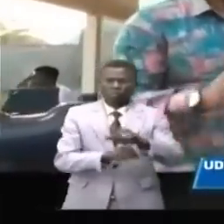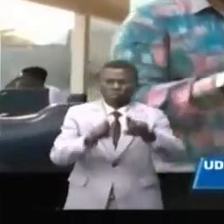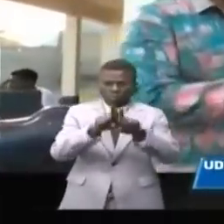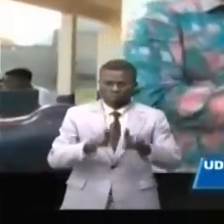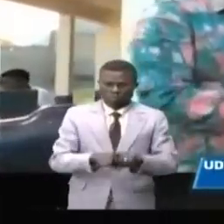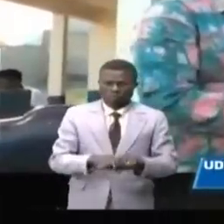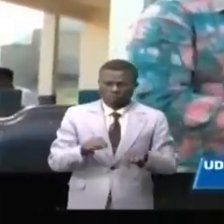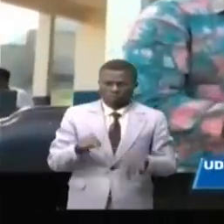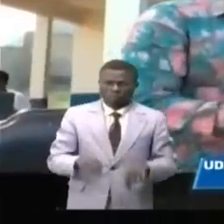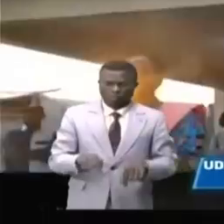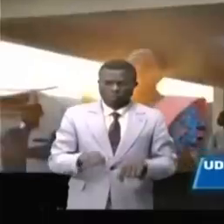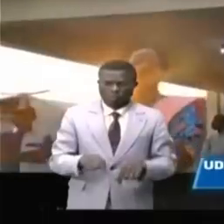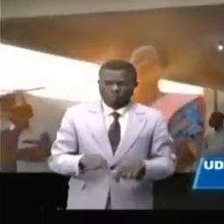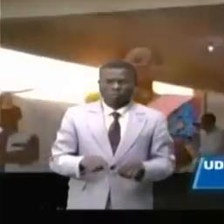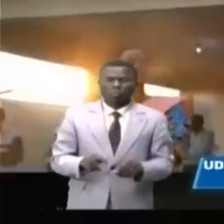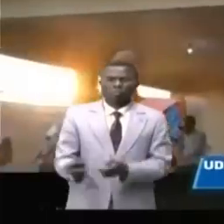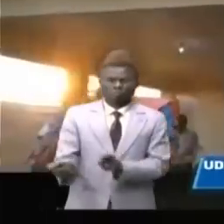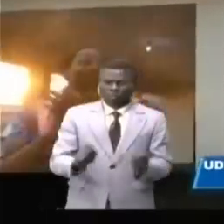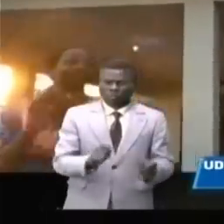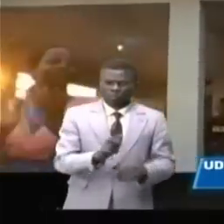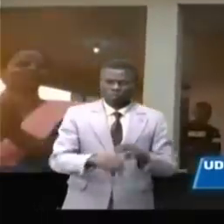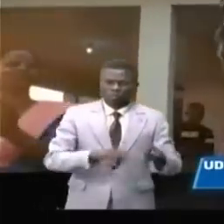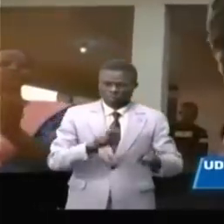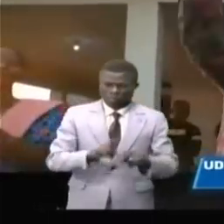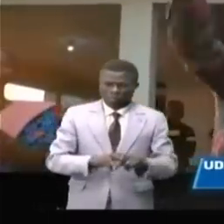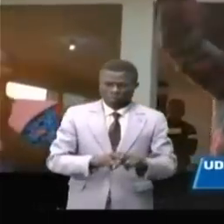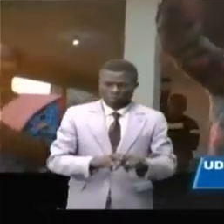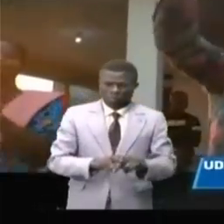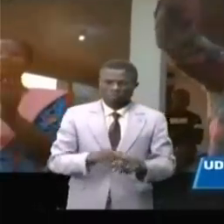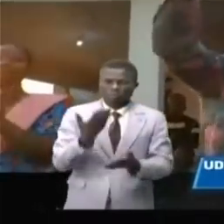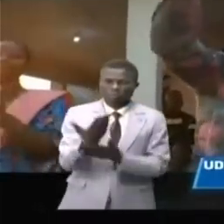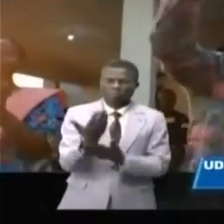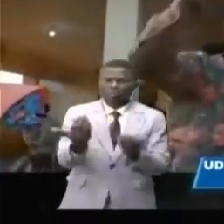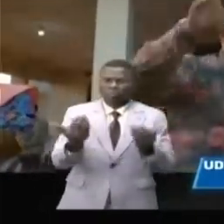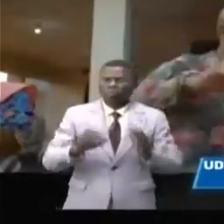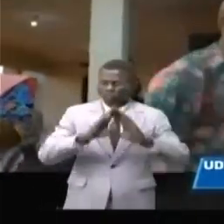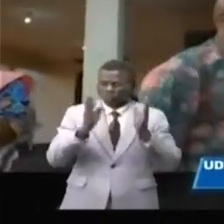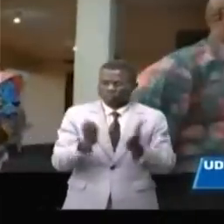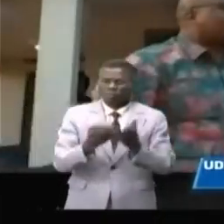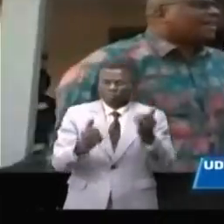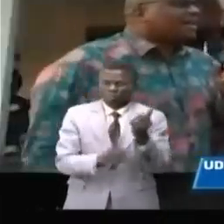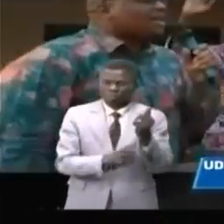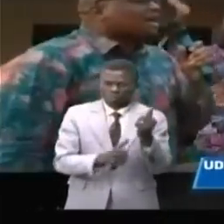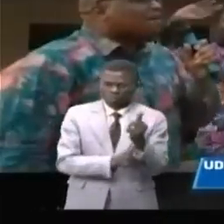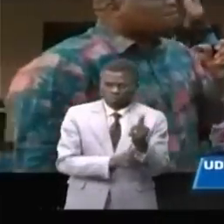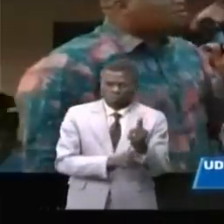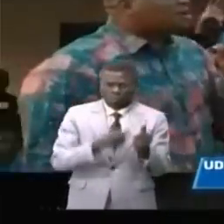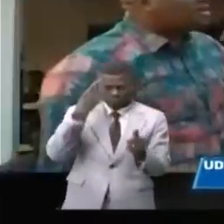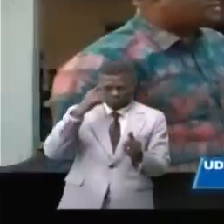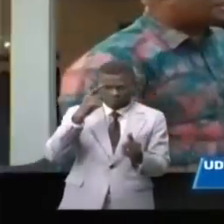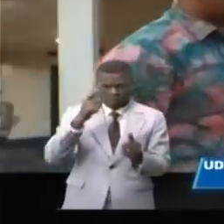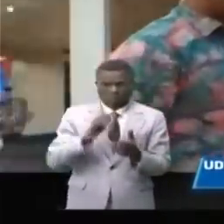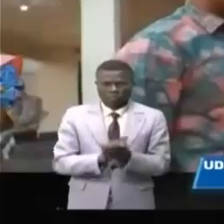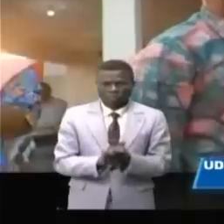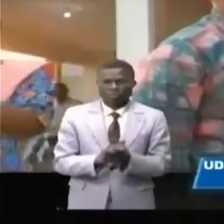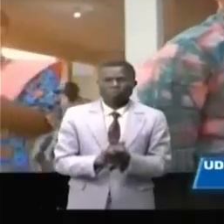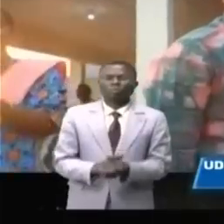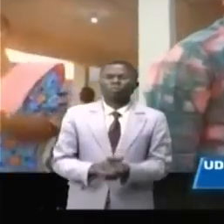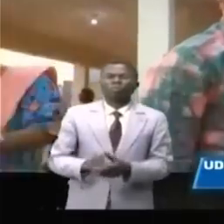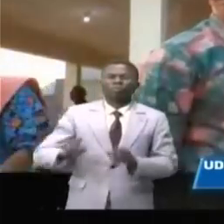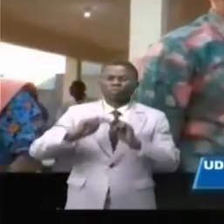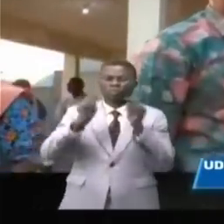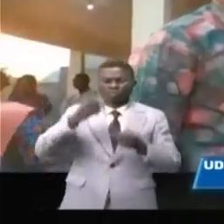du jour dans son Tanganyika natal, a réitéré le vœu de voir tout le monde œuvrer pour la cause noble de l'unité du